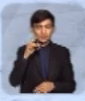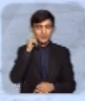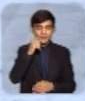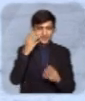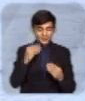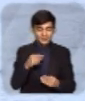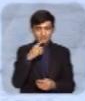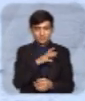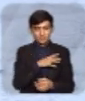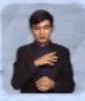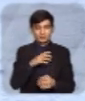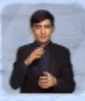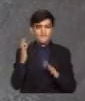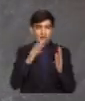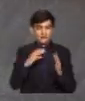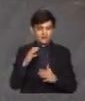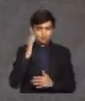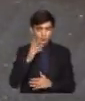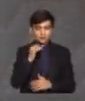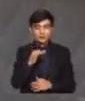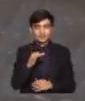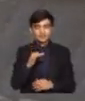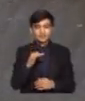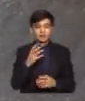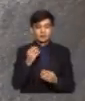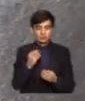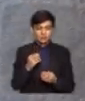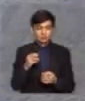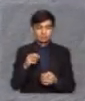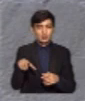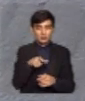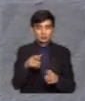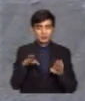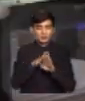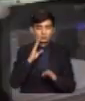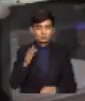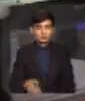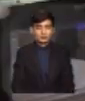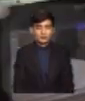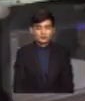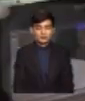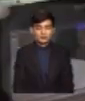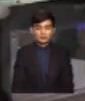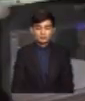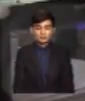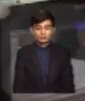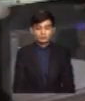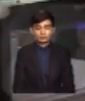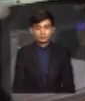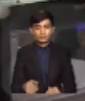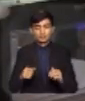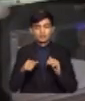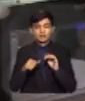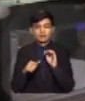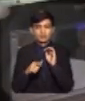прогнозируют шквалистый ветер так что дороге снова будут закрыты в большей степени 7